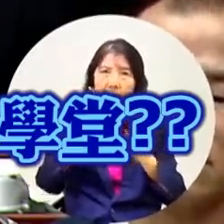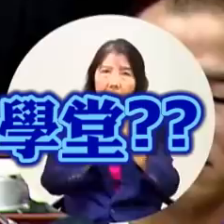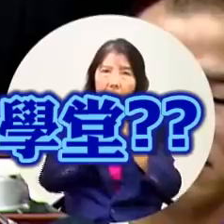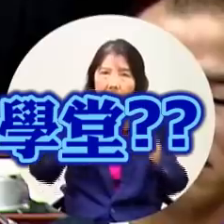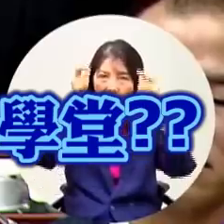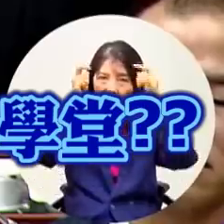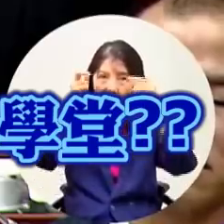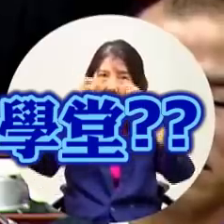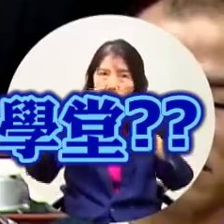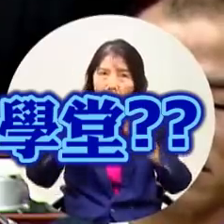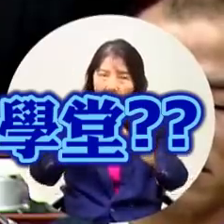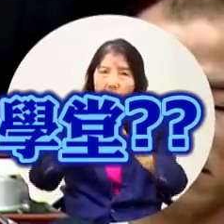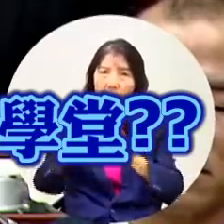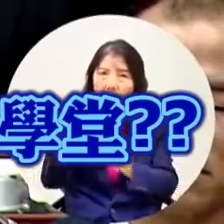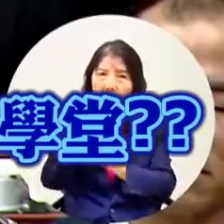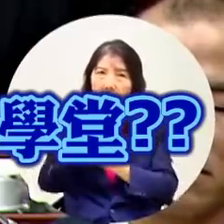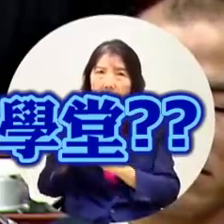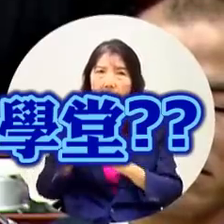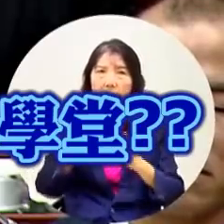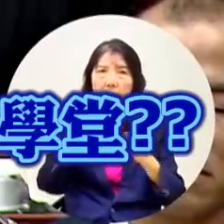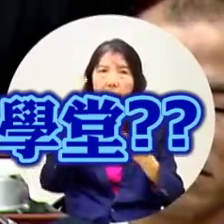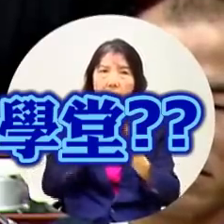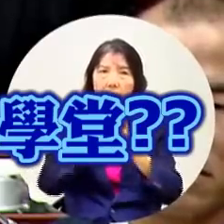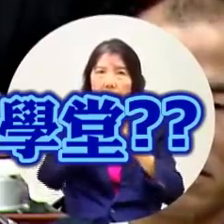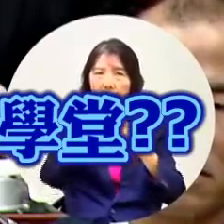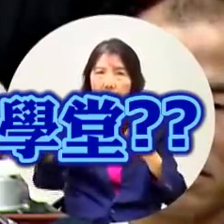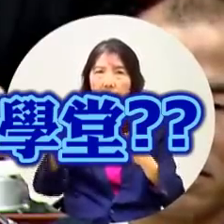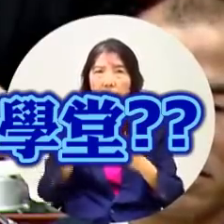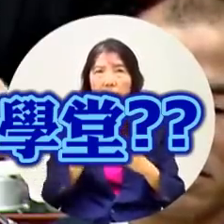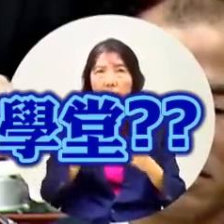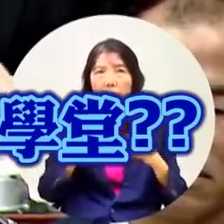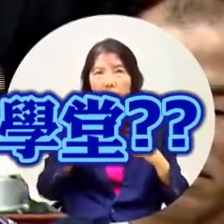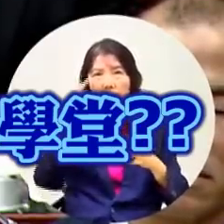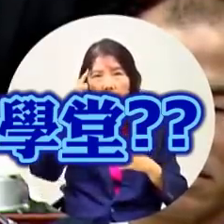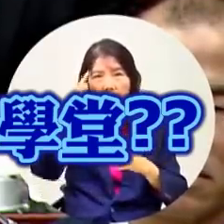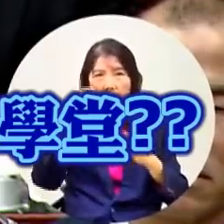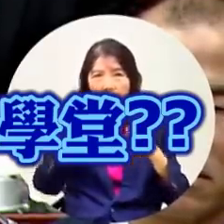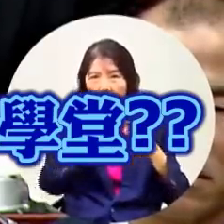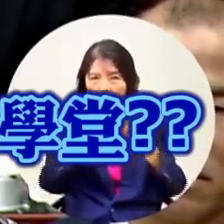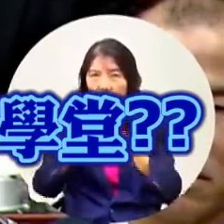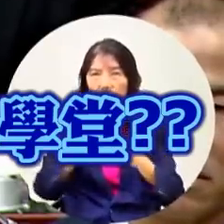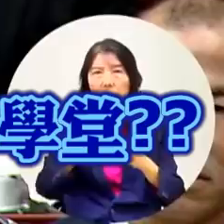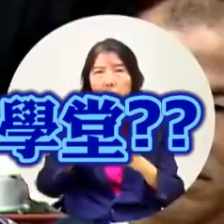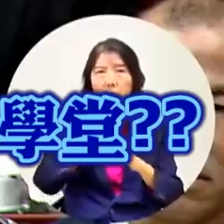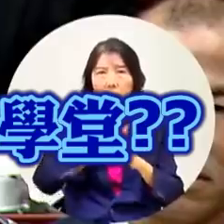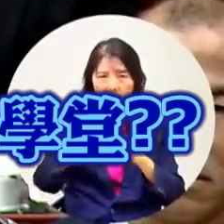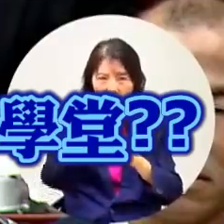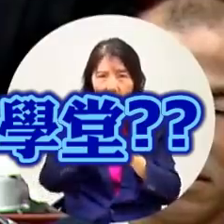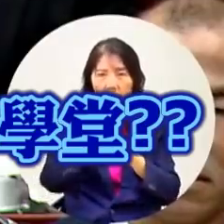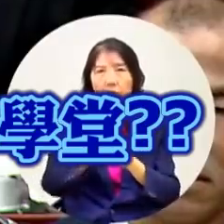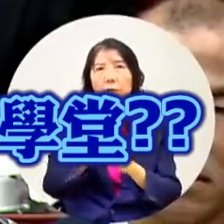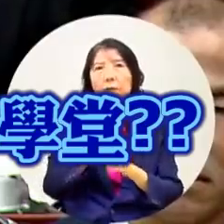全力来打拼。各位议员，我想我们的团队说到做到，谢谢。